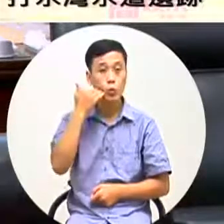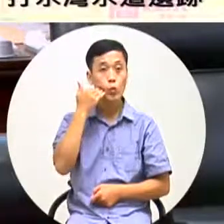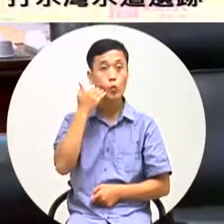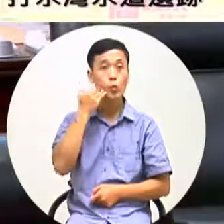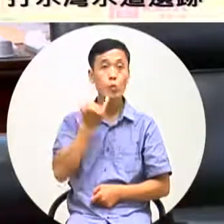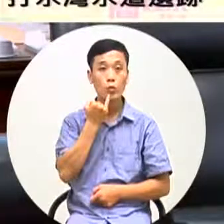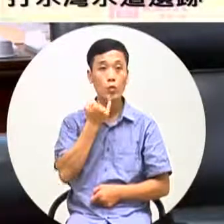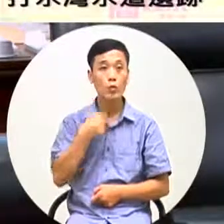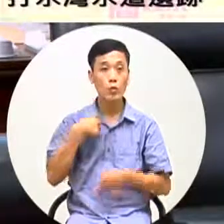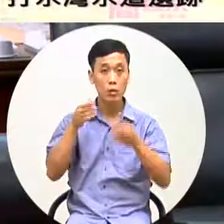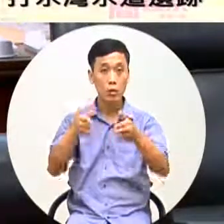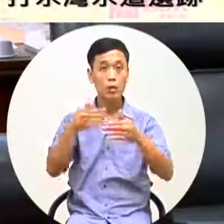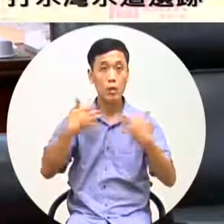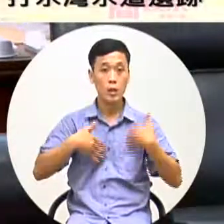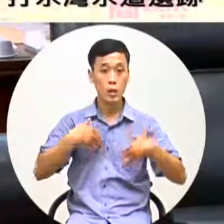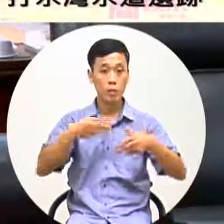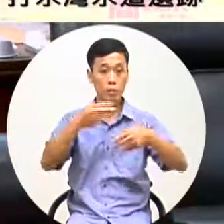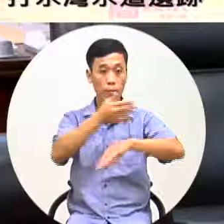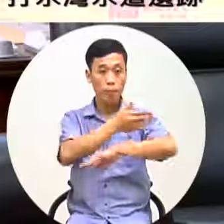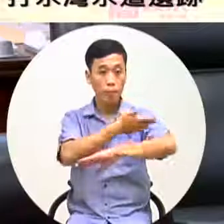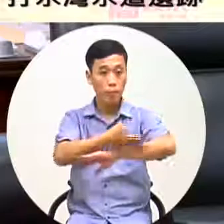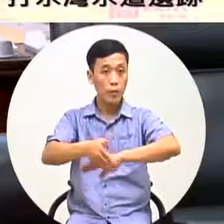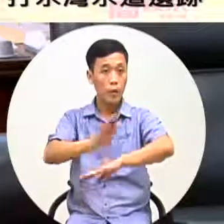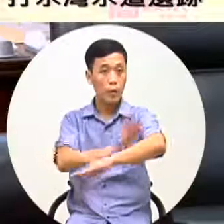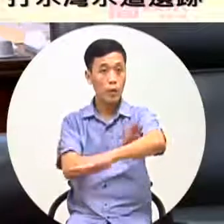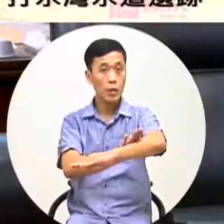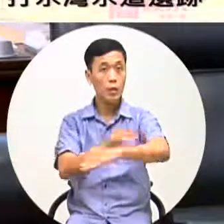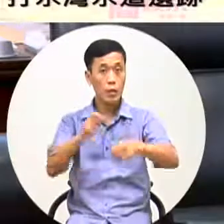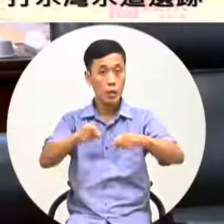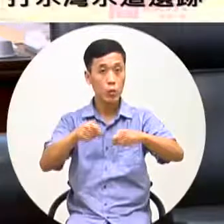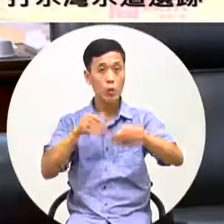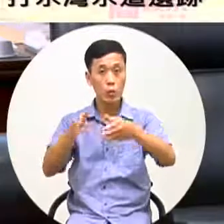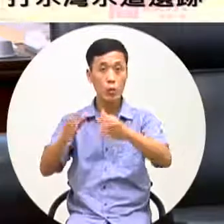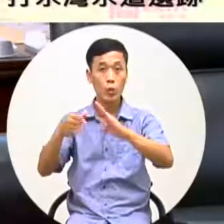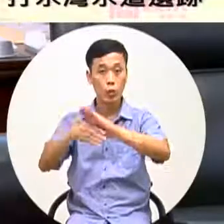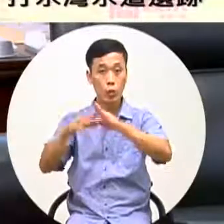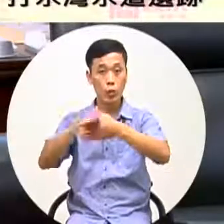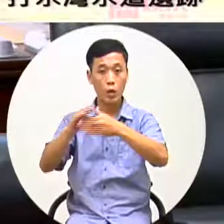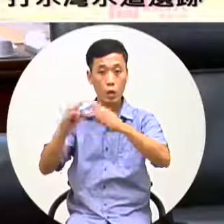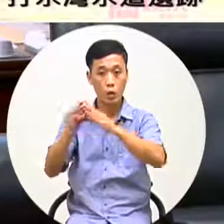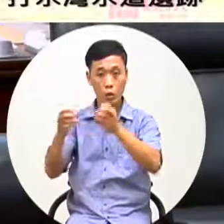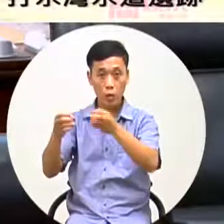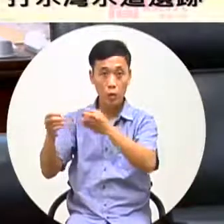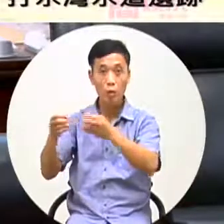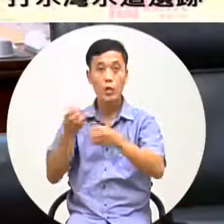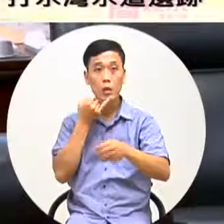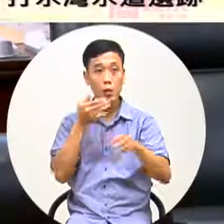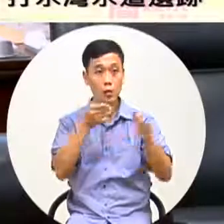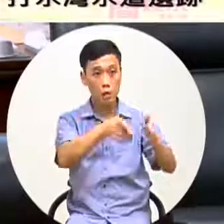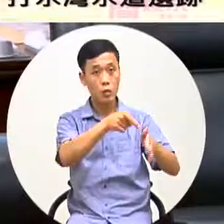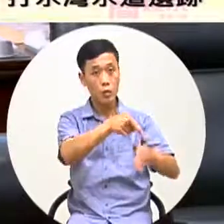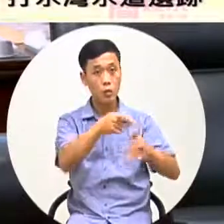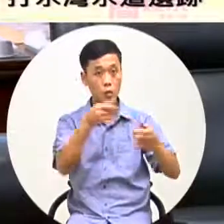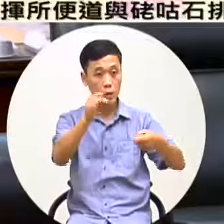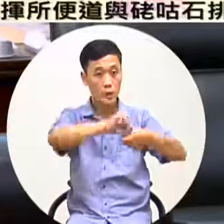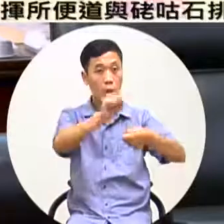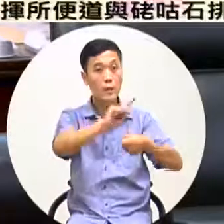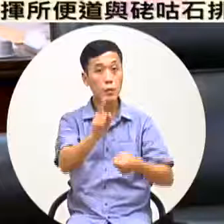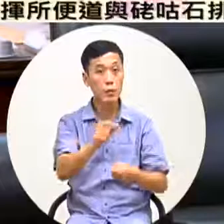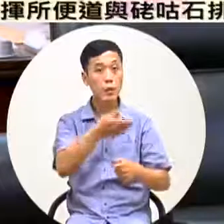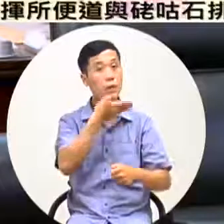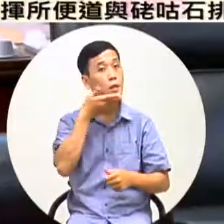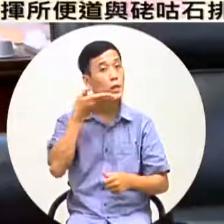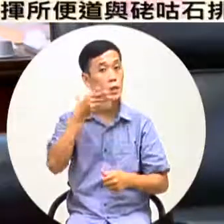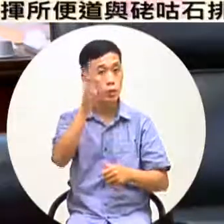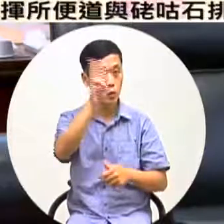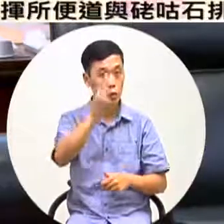跟文化局那边讨论，我们是不是有机会来加一些清水的设施，好利用那些场域啦，好，这第一个部